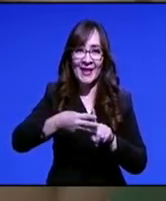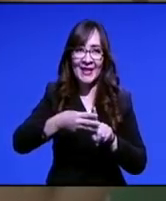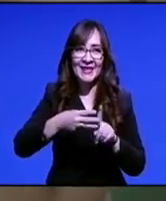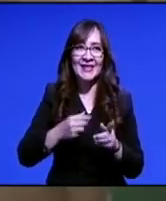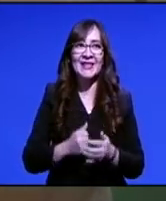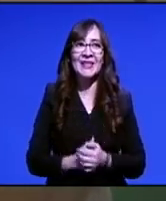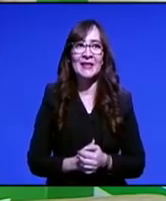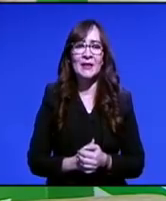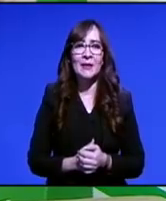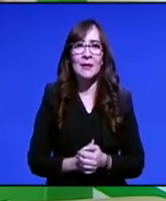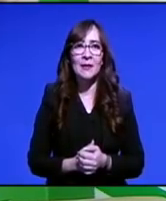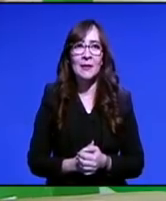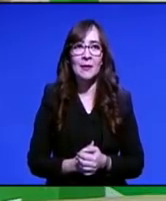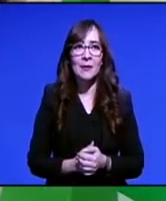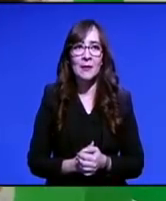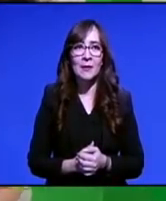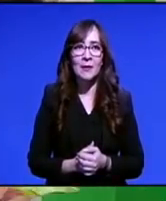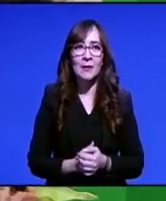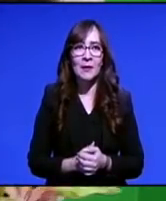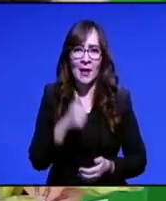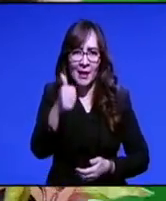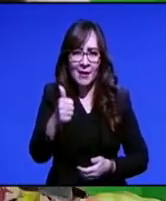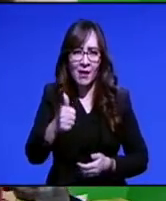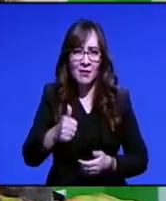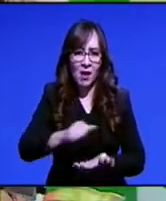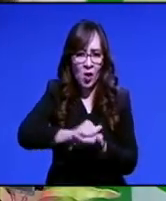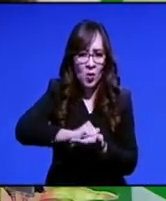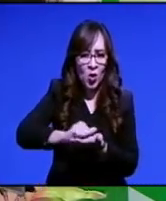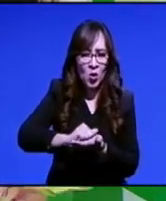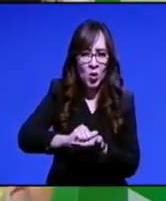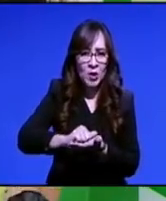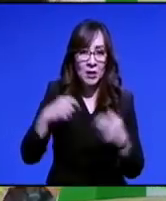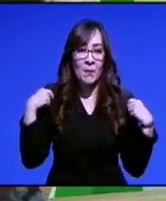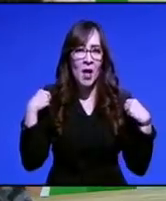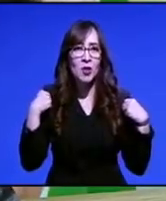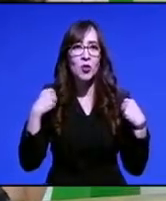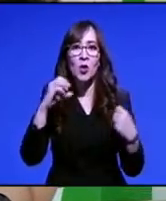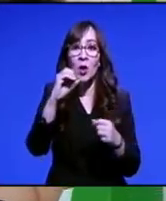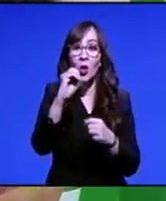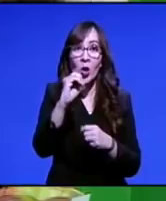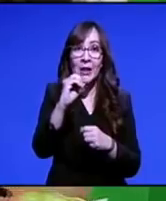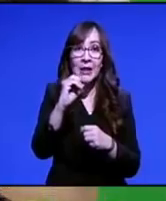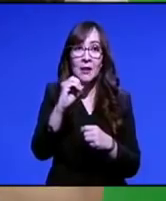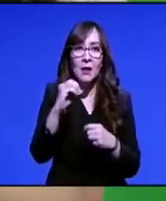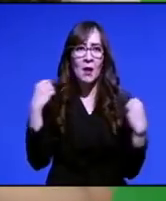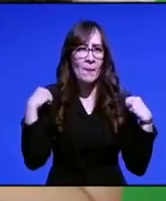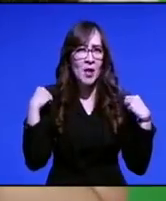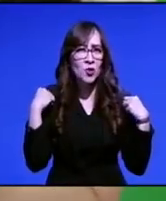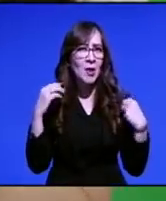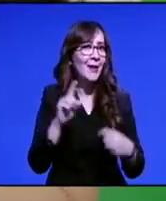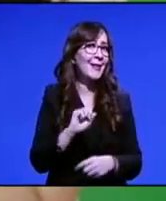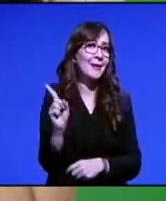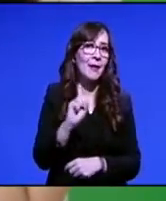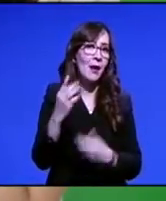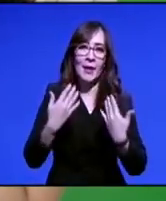Ini Bu, enaknya laundry coin yang pastinya kita nggak akan baju hilang, nggak akan baju ketukar